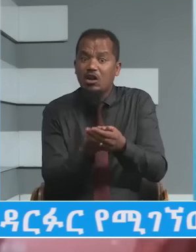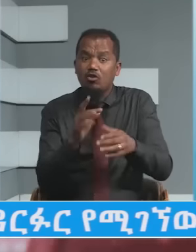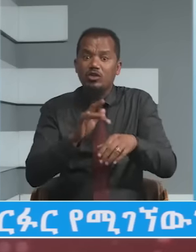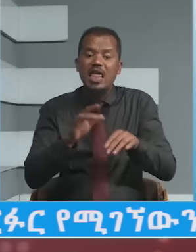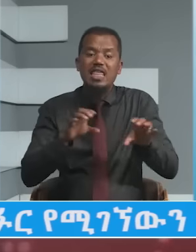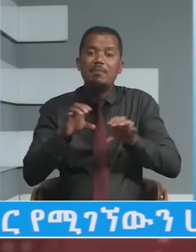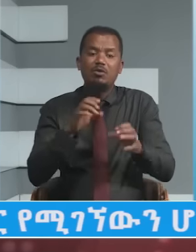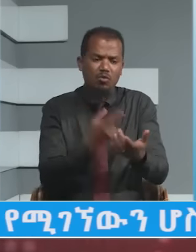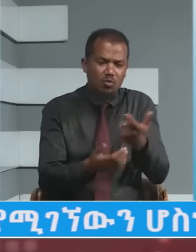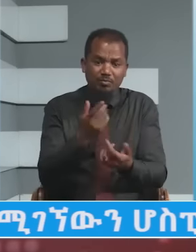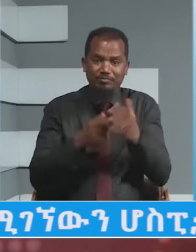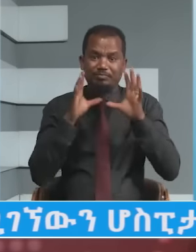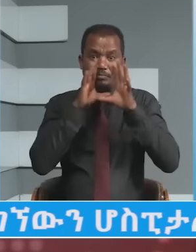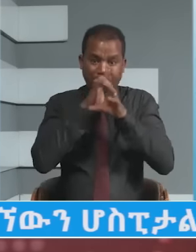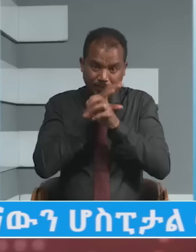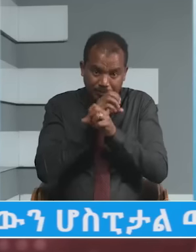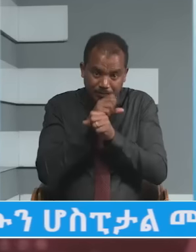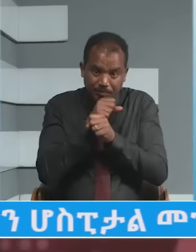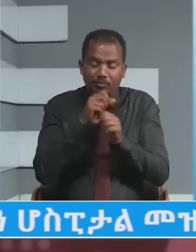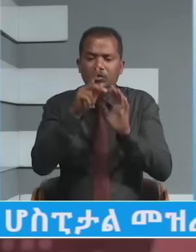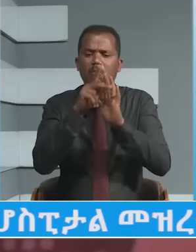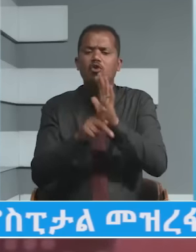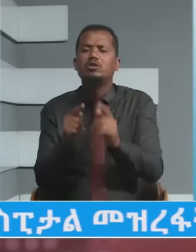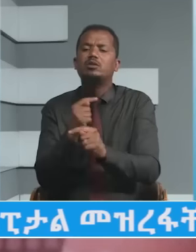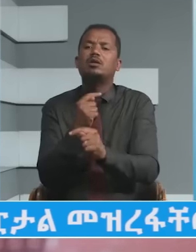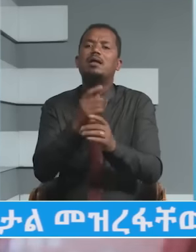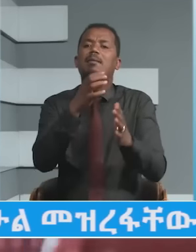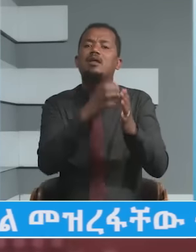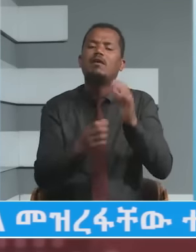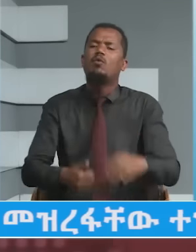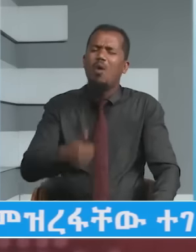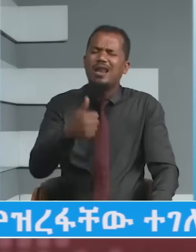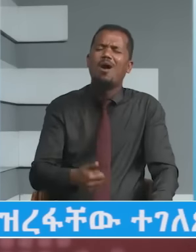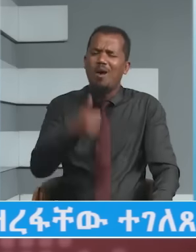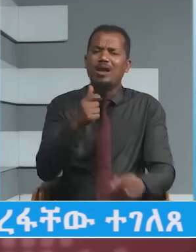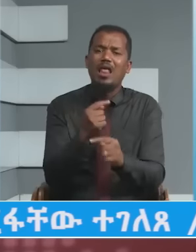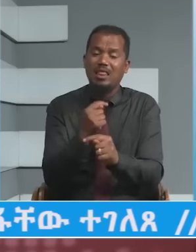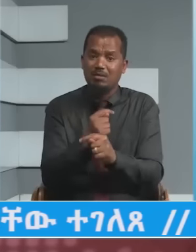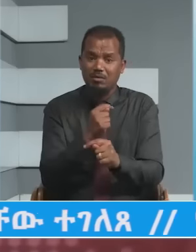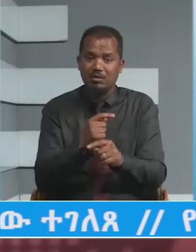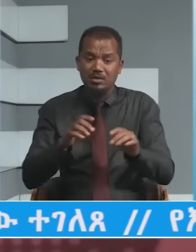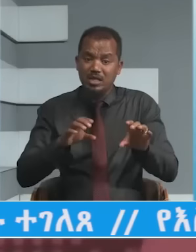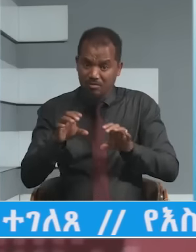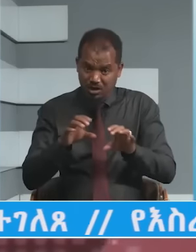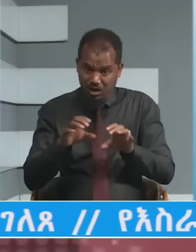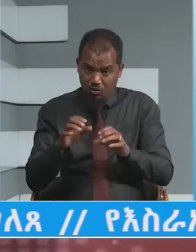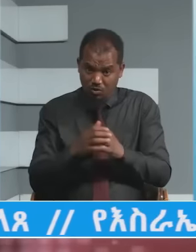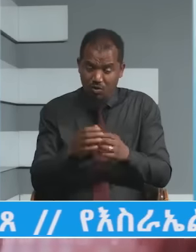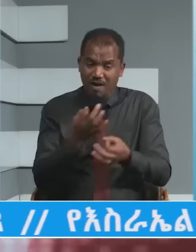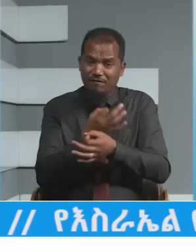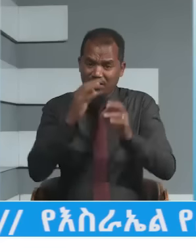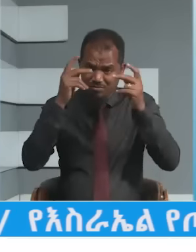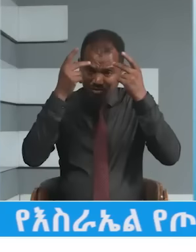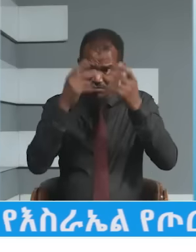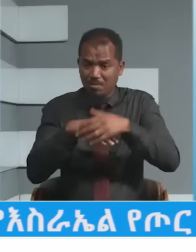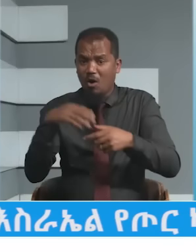ሰነዶች ላይ የሚደረገው ውይይት ሲጠናቀቅ የፖሊሲ ተግባራ ምዕራፍ ዋና ዋና ተግባራት እንደሚከናወኑ